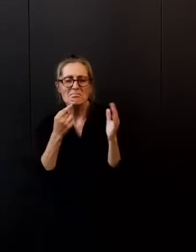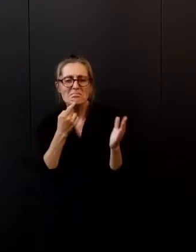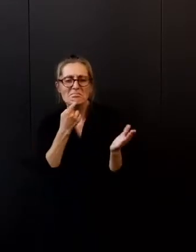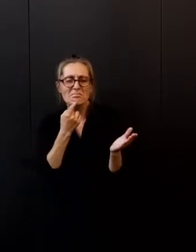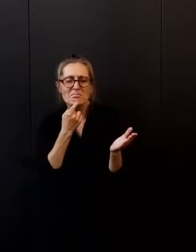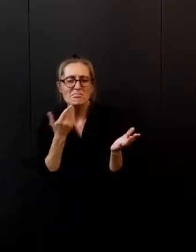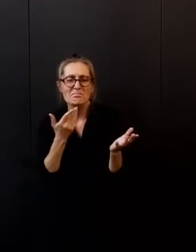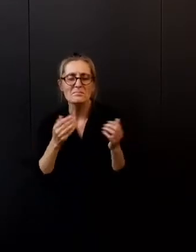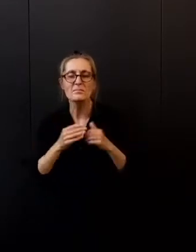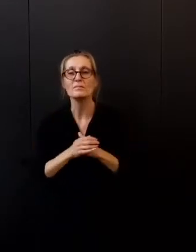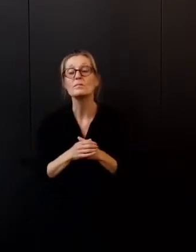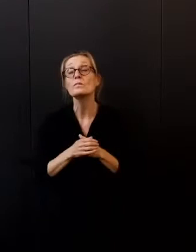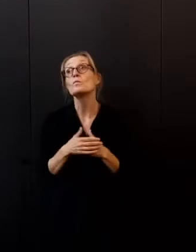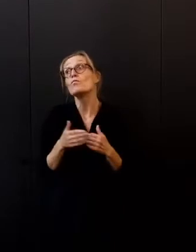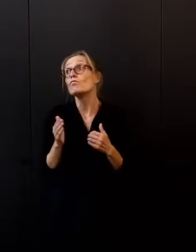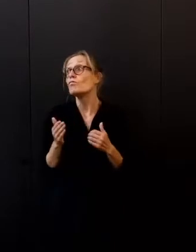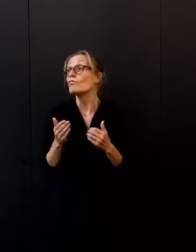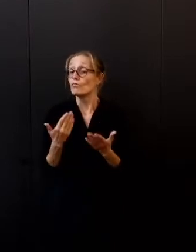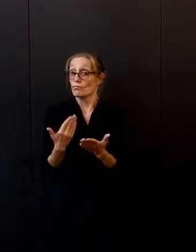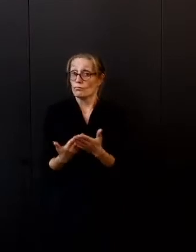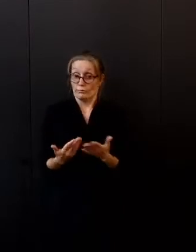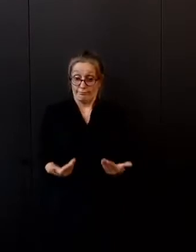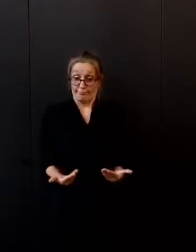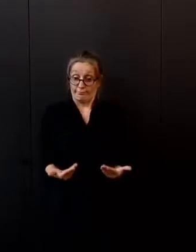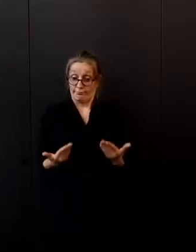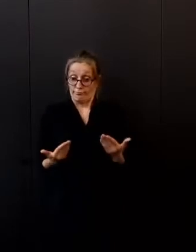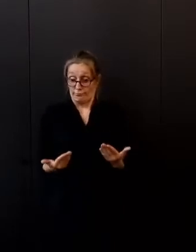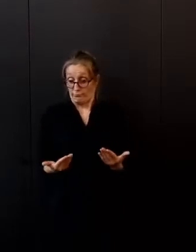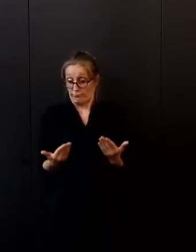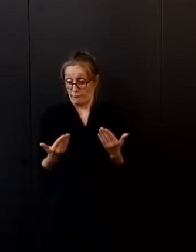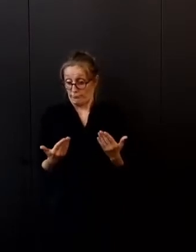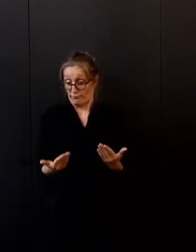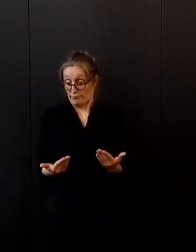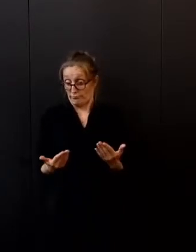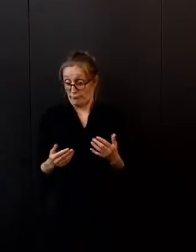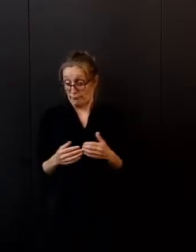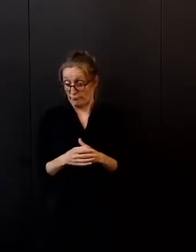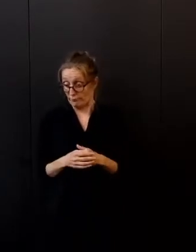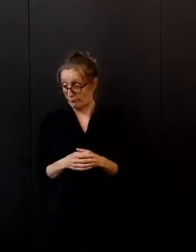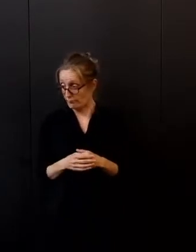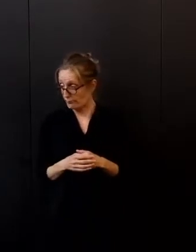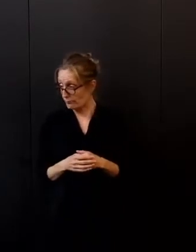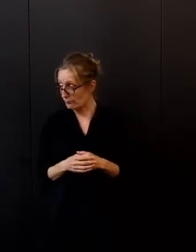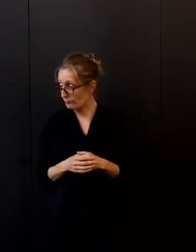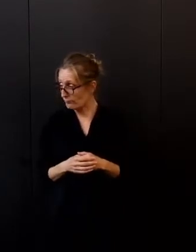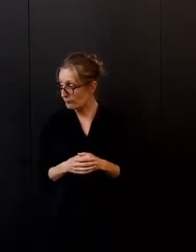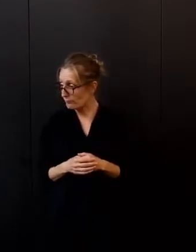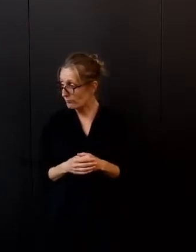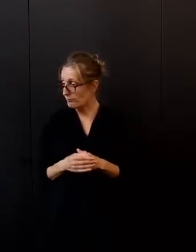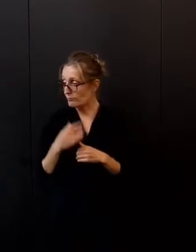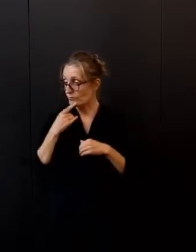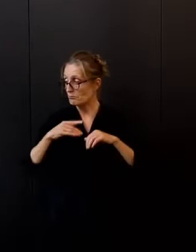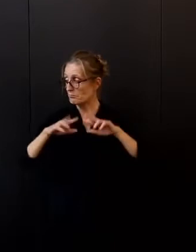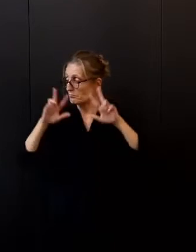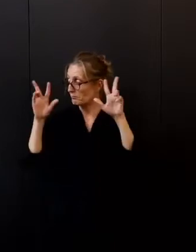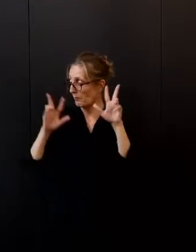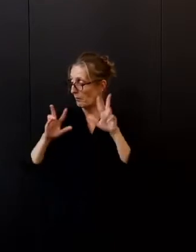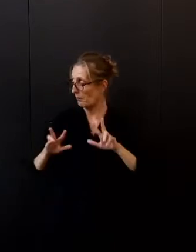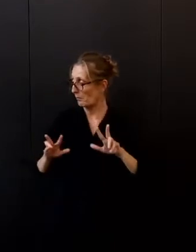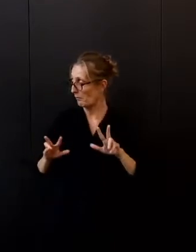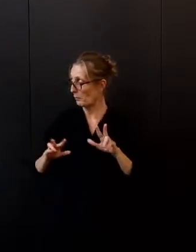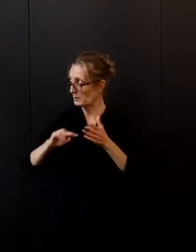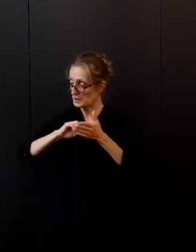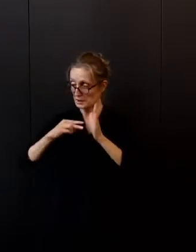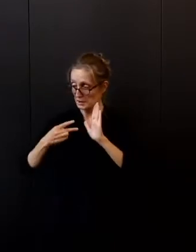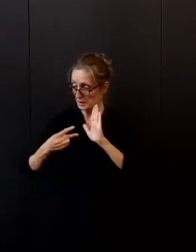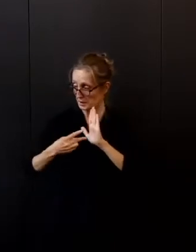faire? En fait, actuellement, je suis technicien support informatique.